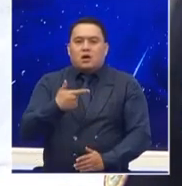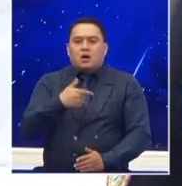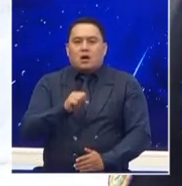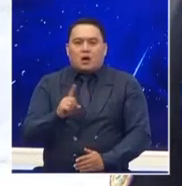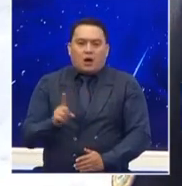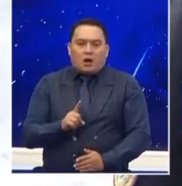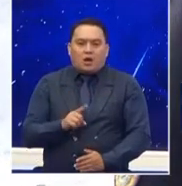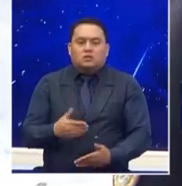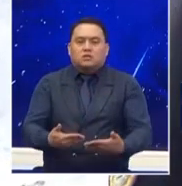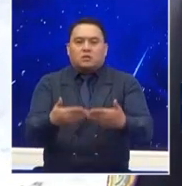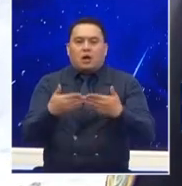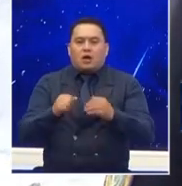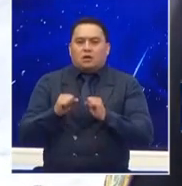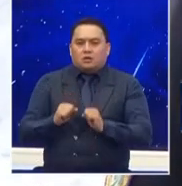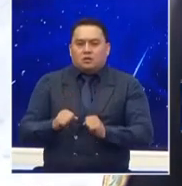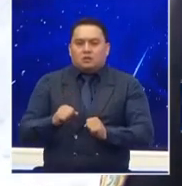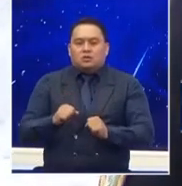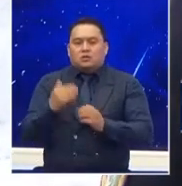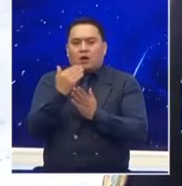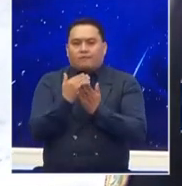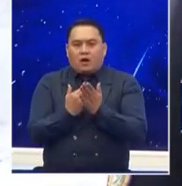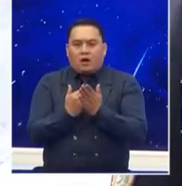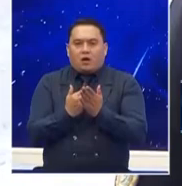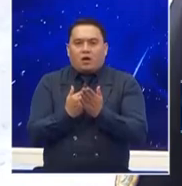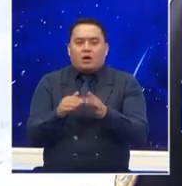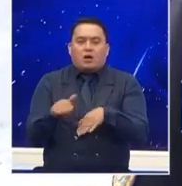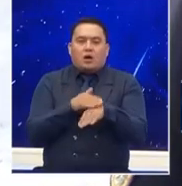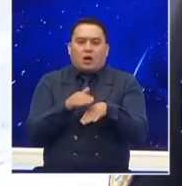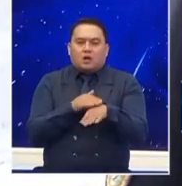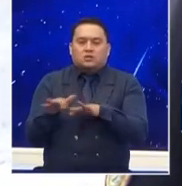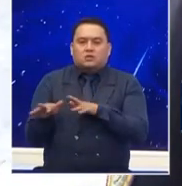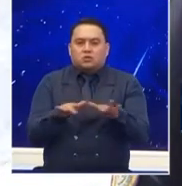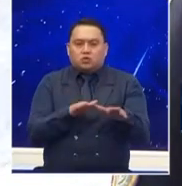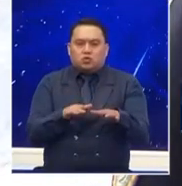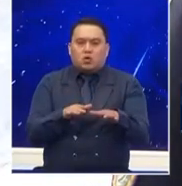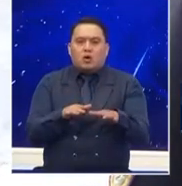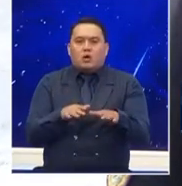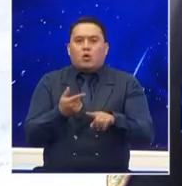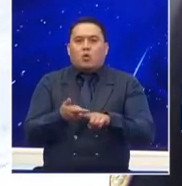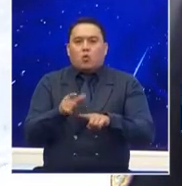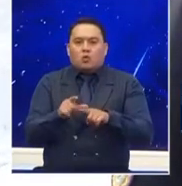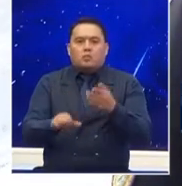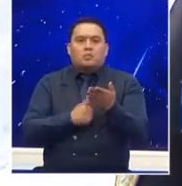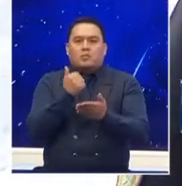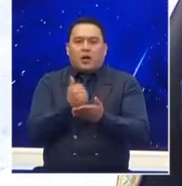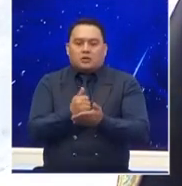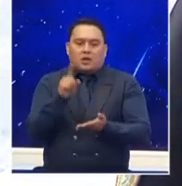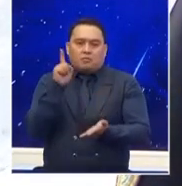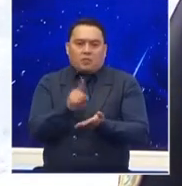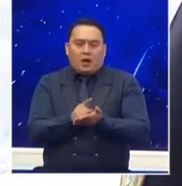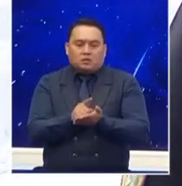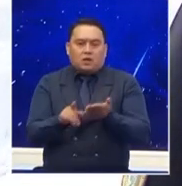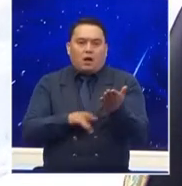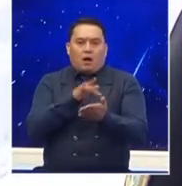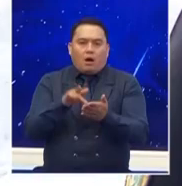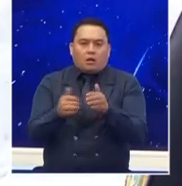қорғану мақсатында жақсы істер тізбегі атты акция жүргізілді. Аталған акцияның ең бастан бір міндеті ол қала